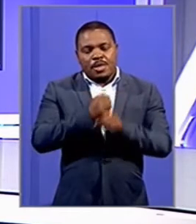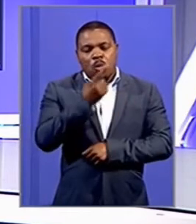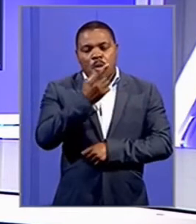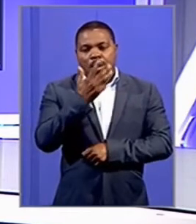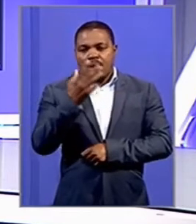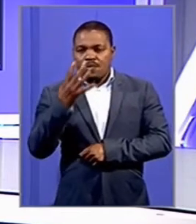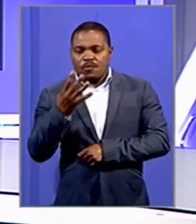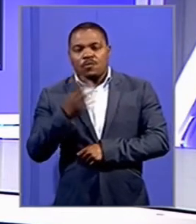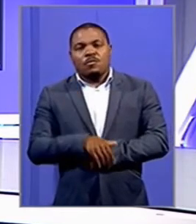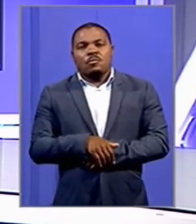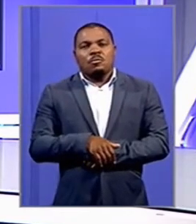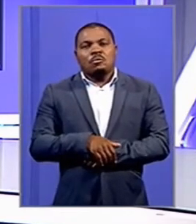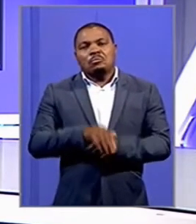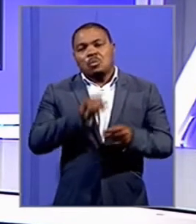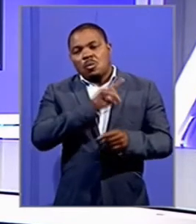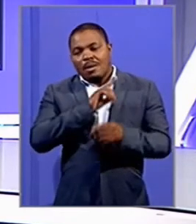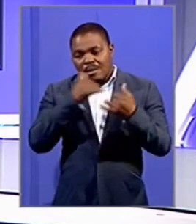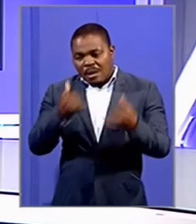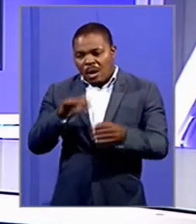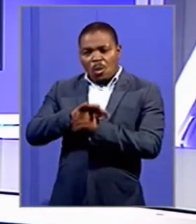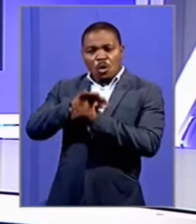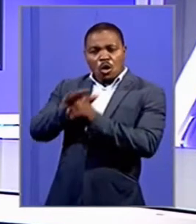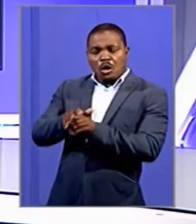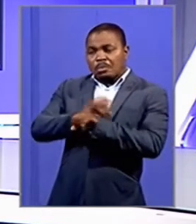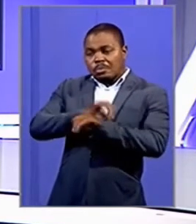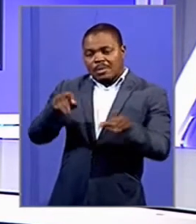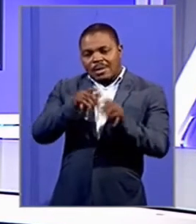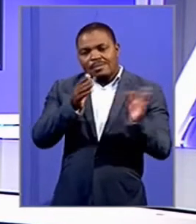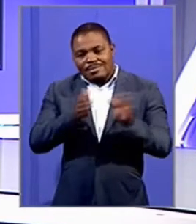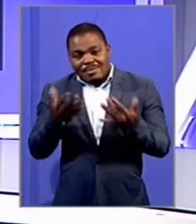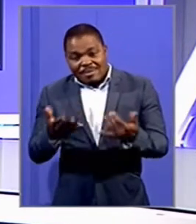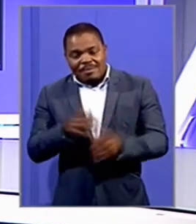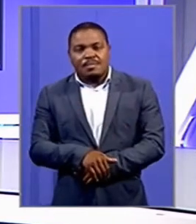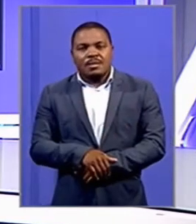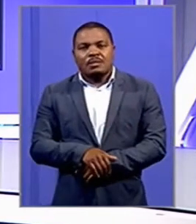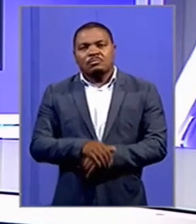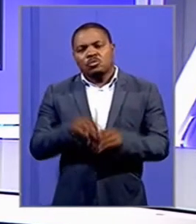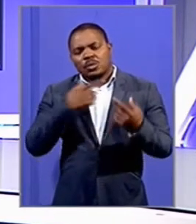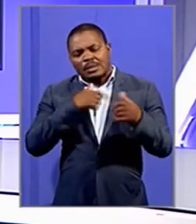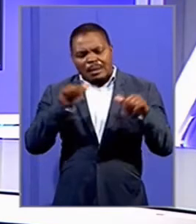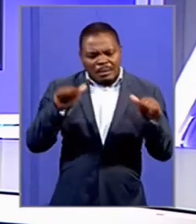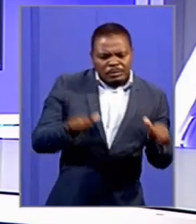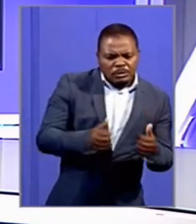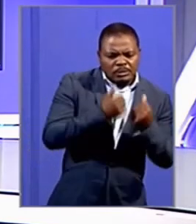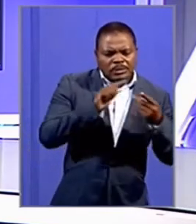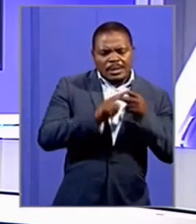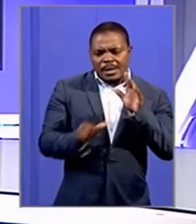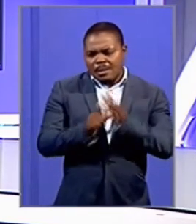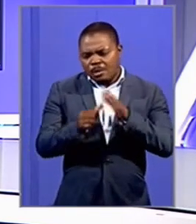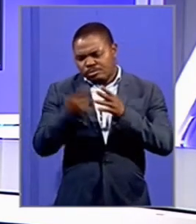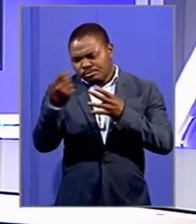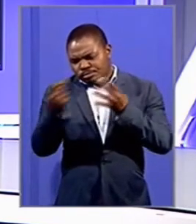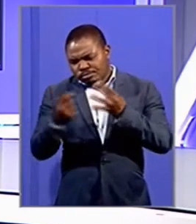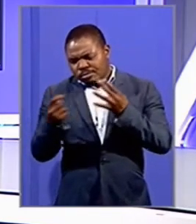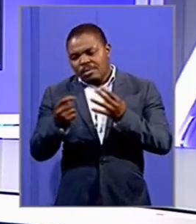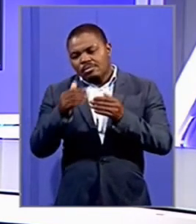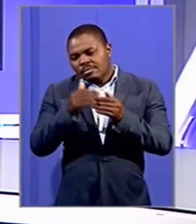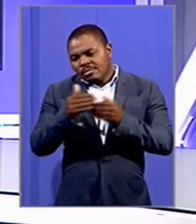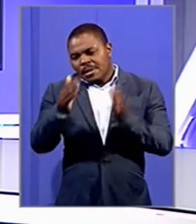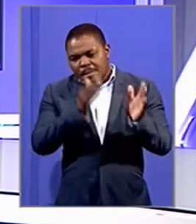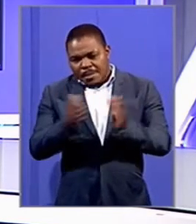a a farologaneng go latela go runya ga COVID-19. Go sekaseka dikgwetlho tsa lentlha e botlhokwa mo thulaganyong ya ditlhopho